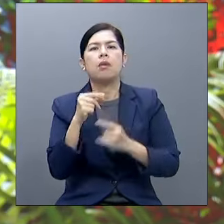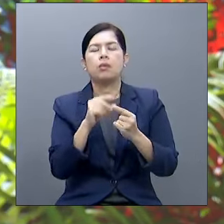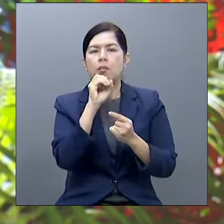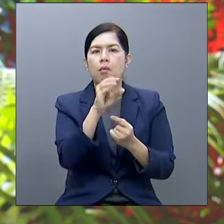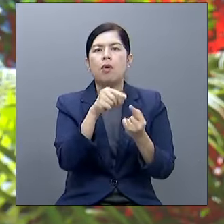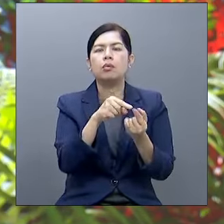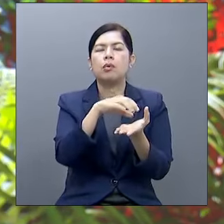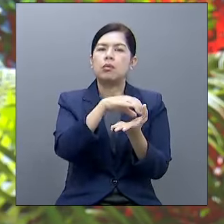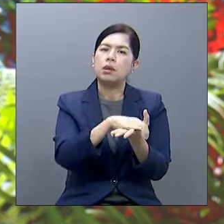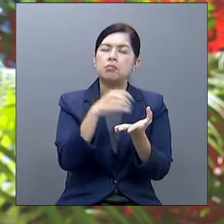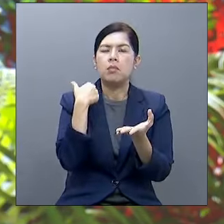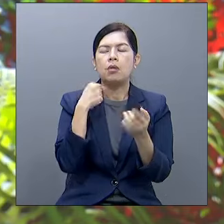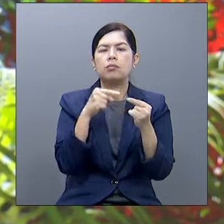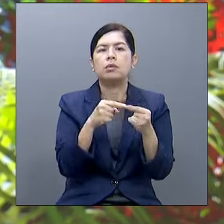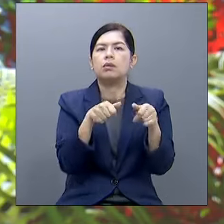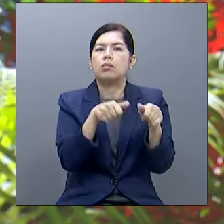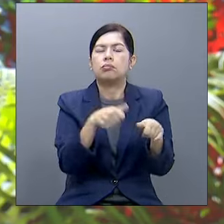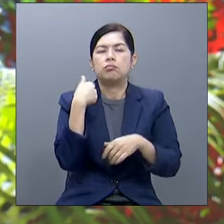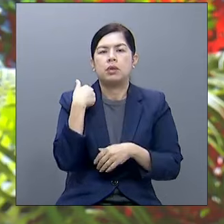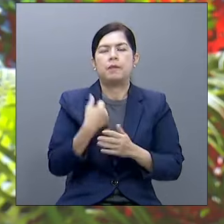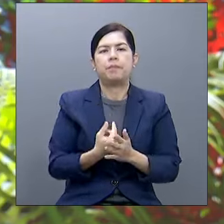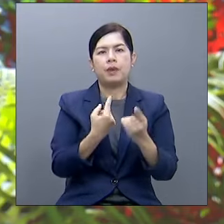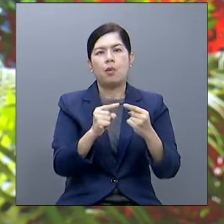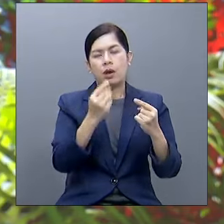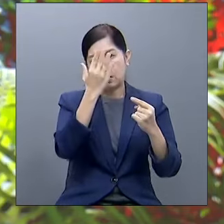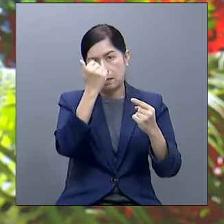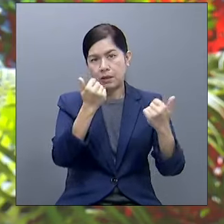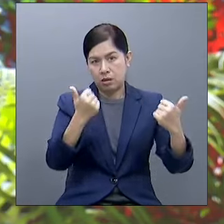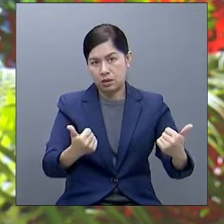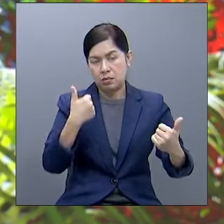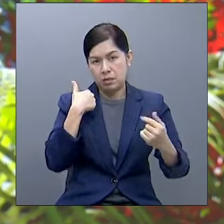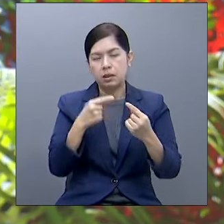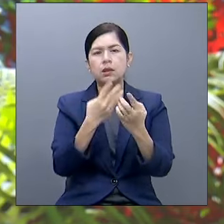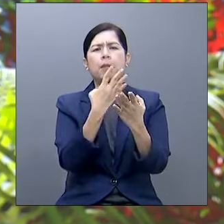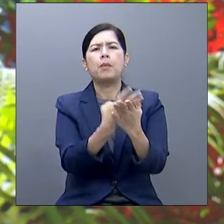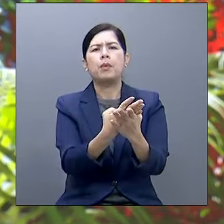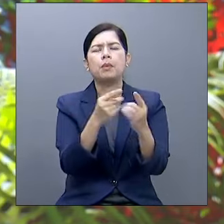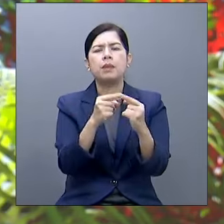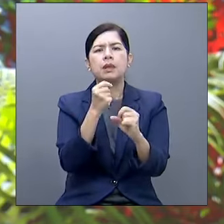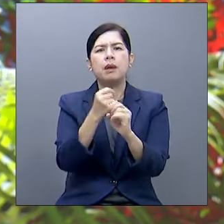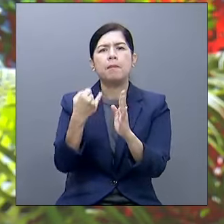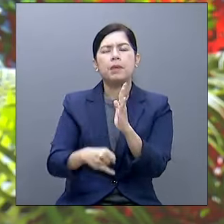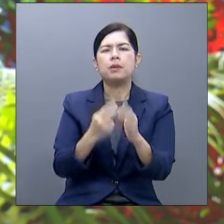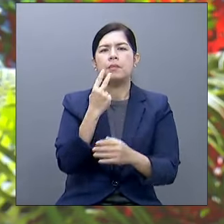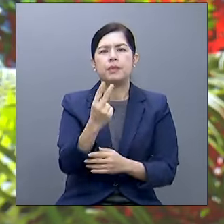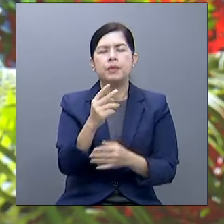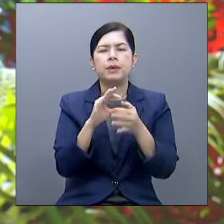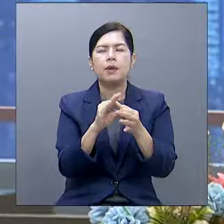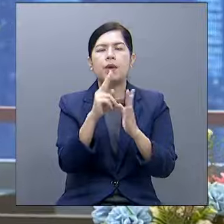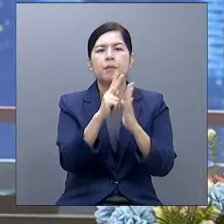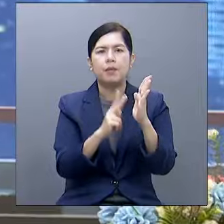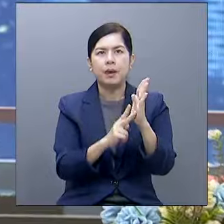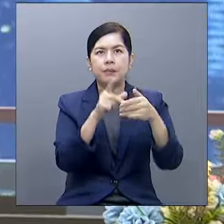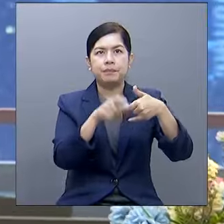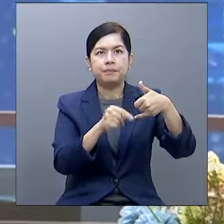อนแต่วันนี้อะไรทำให้ศาลตัดสินคดีออกมาจำคุกในคดีพรากผู้เยาว์ได้มาร่วมพูดคุยกันถ้าเรื่องกฎหมายนะคะอยู่กับพี่พี